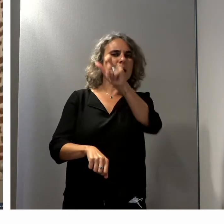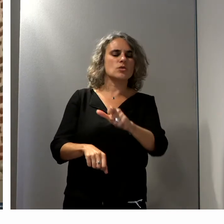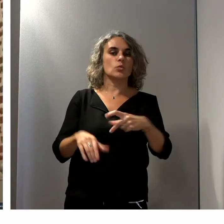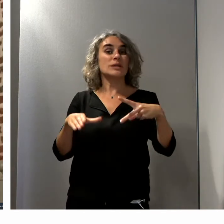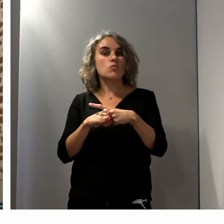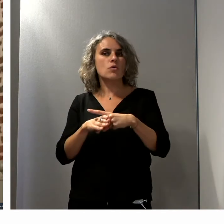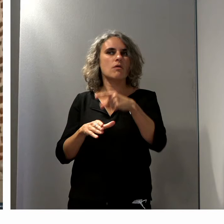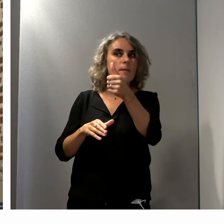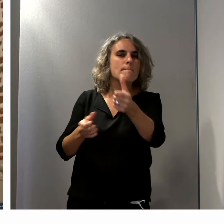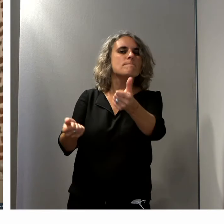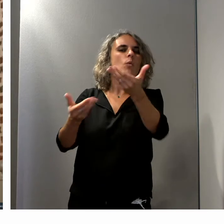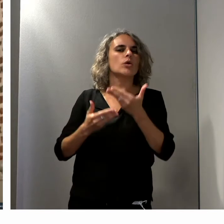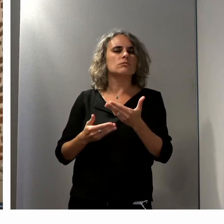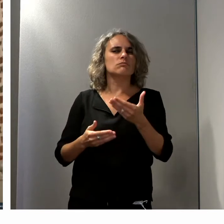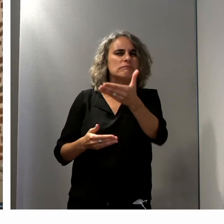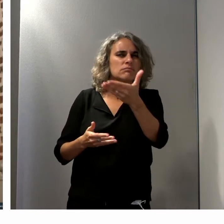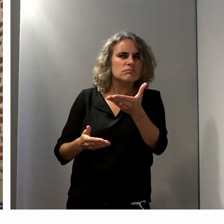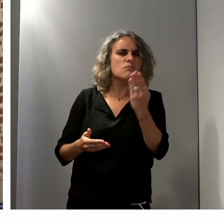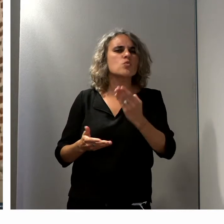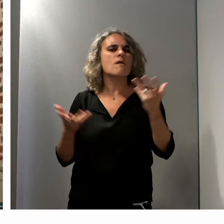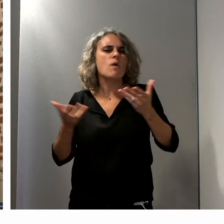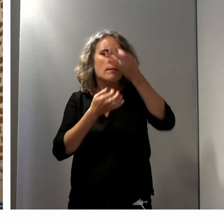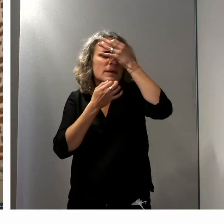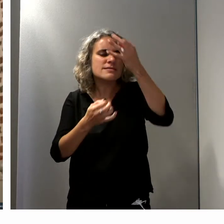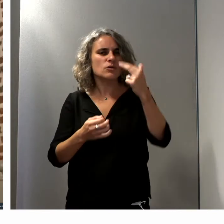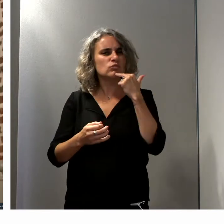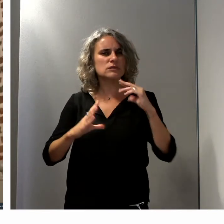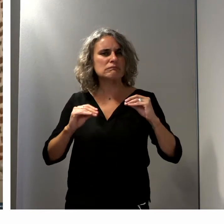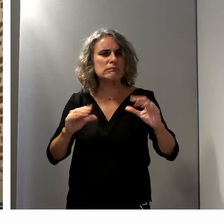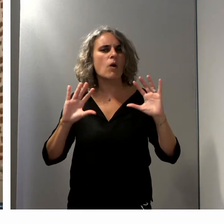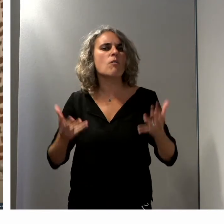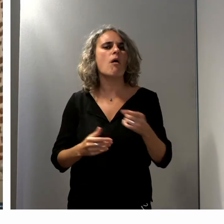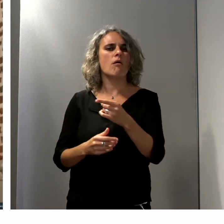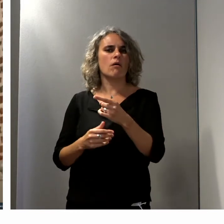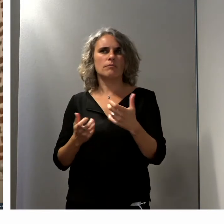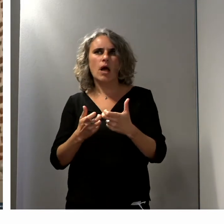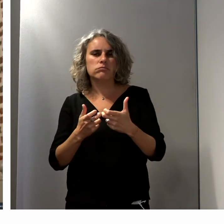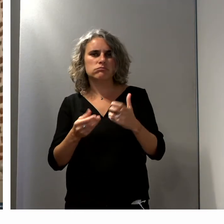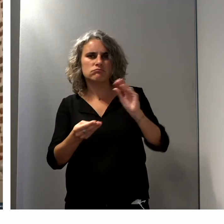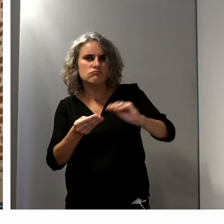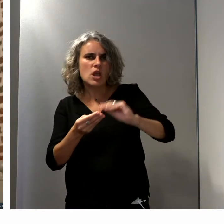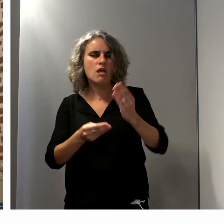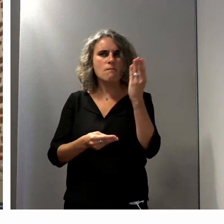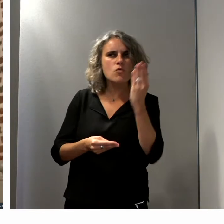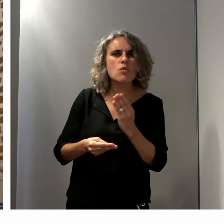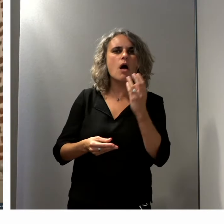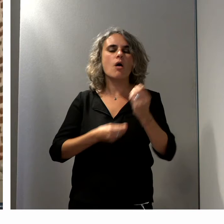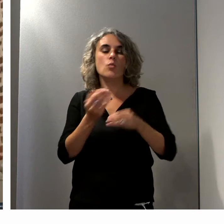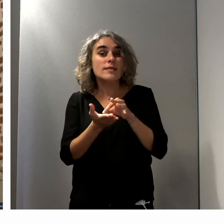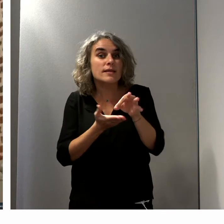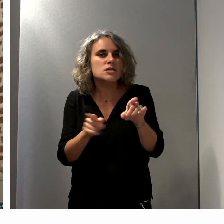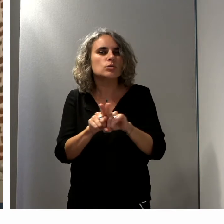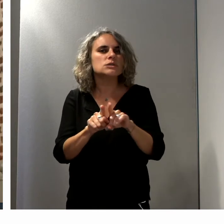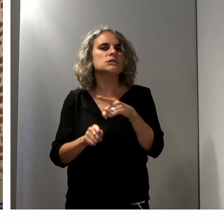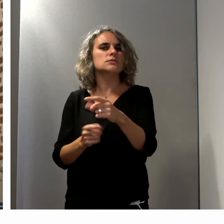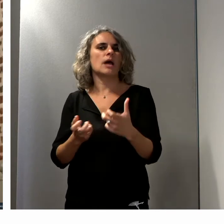proposer une version de l'usage, une version de la façon de se positionner ou d'interagir ou de besoins, ou même des fois des